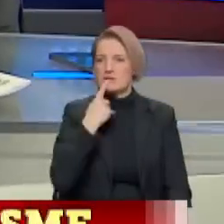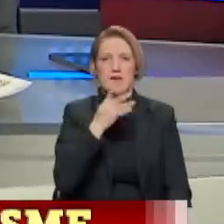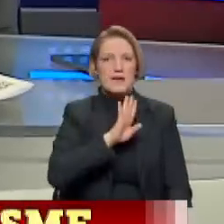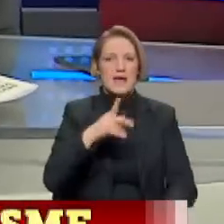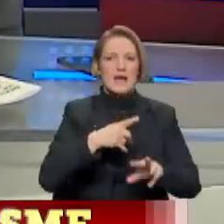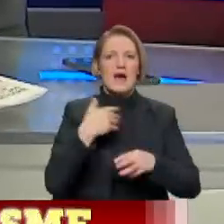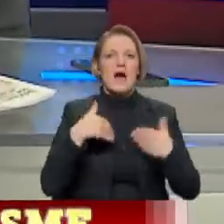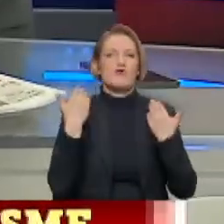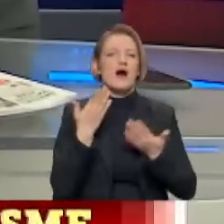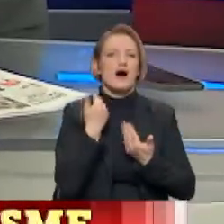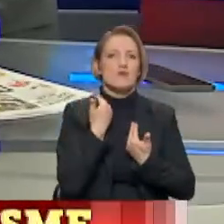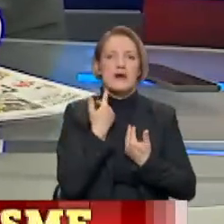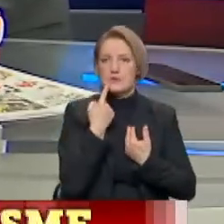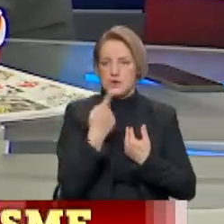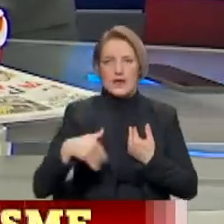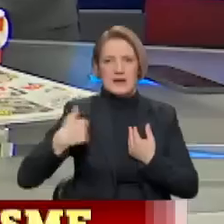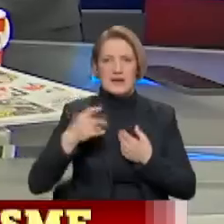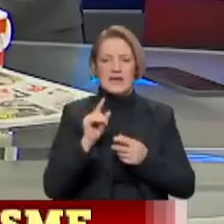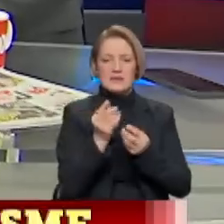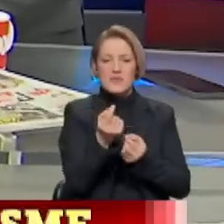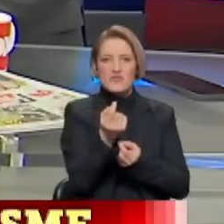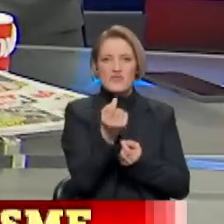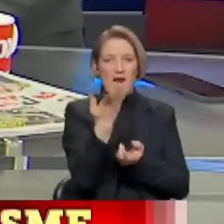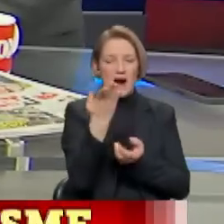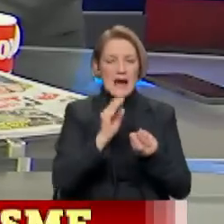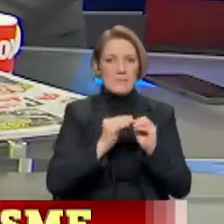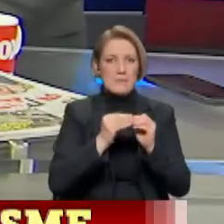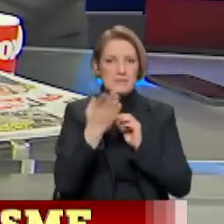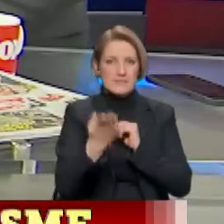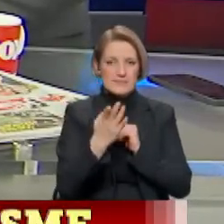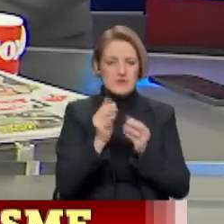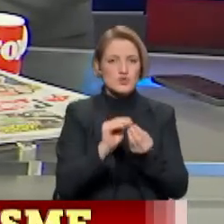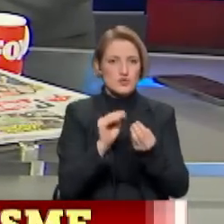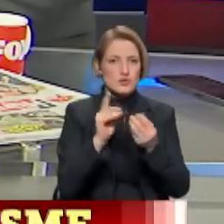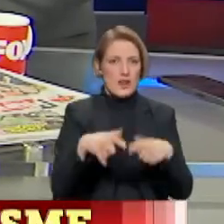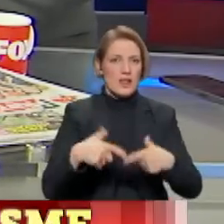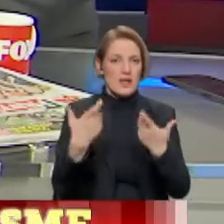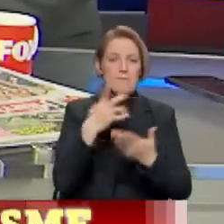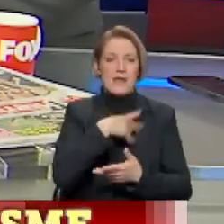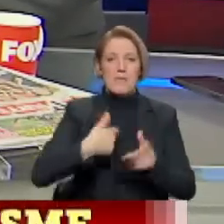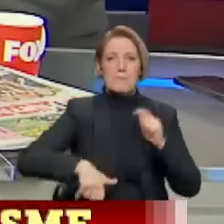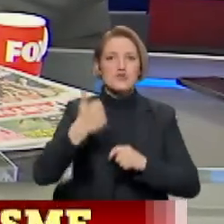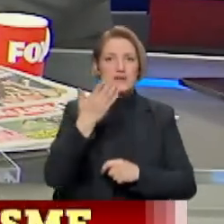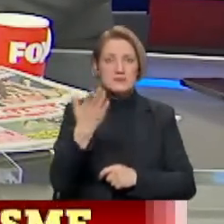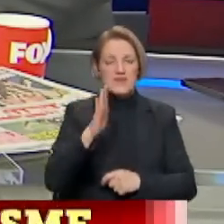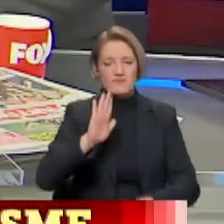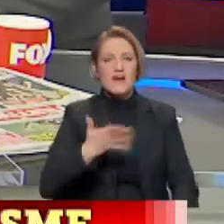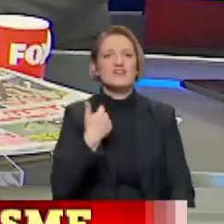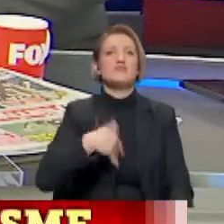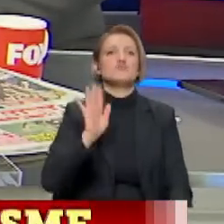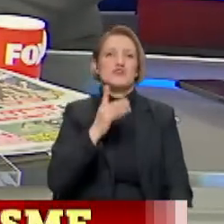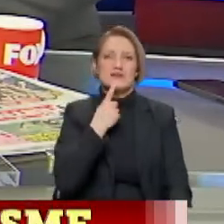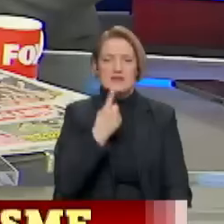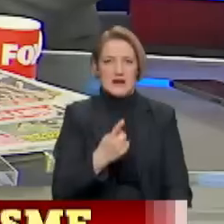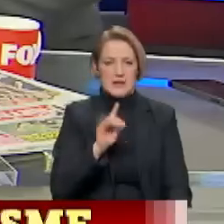Ece Güner ve incir çekirdeğini doldurmayan mesnetsiz bir suçlamadan dolayı belediye başkanımızdan